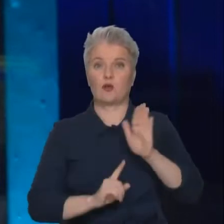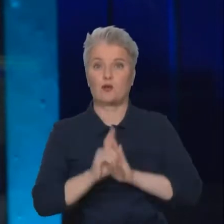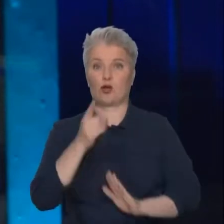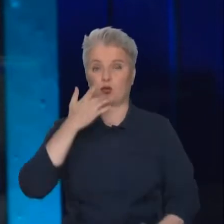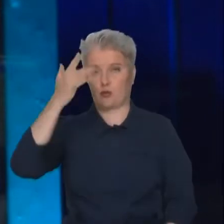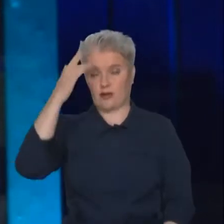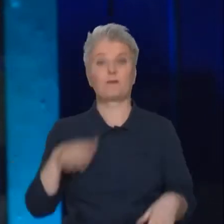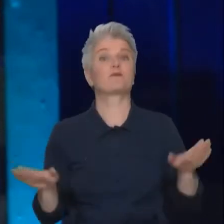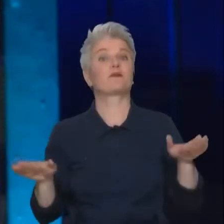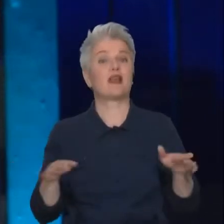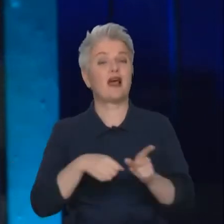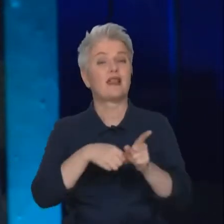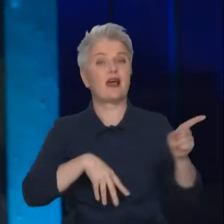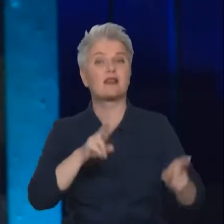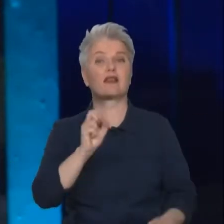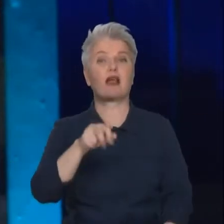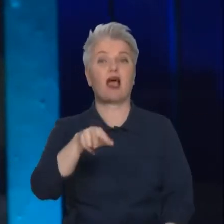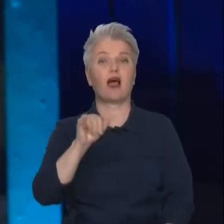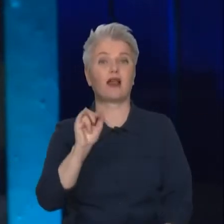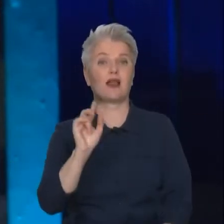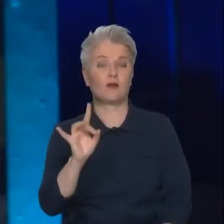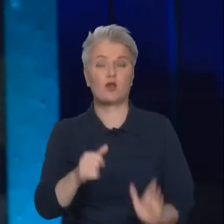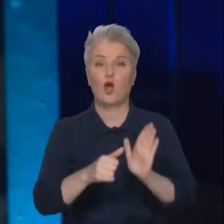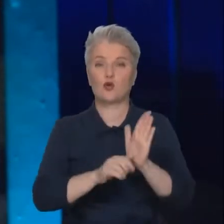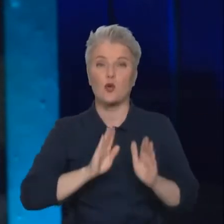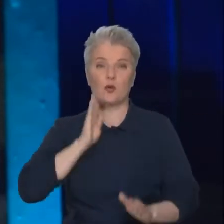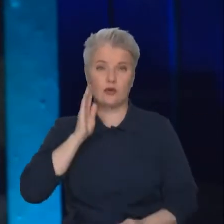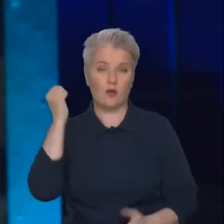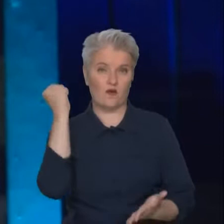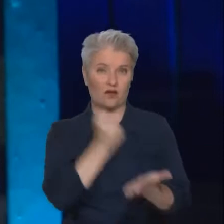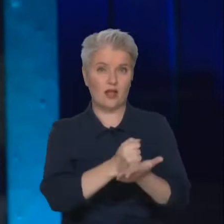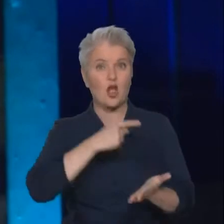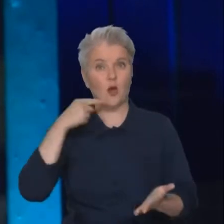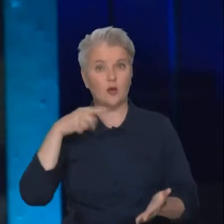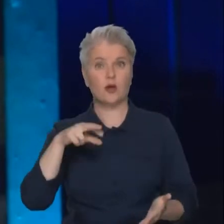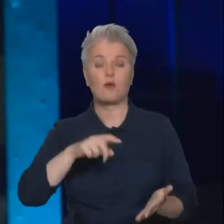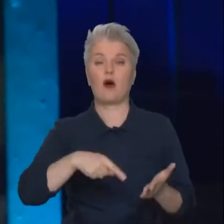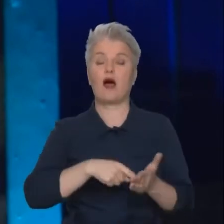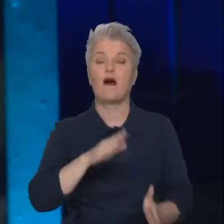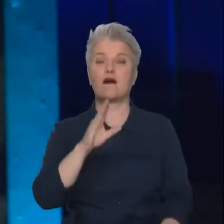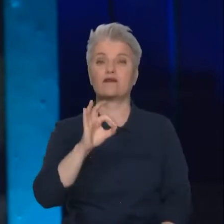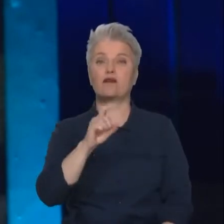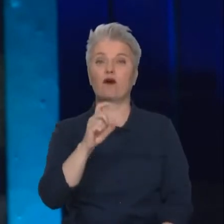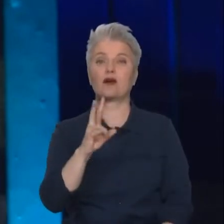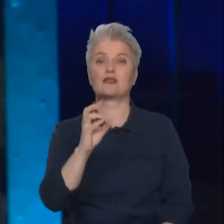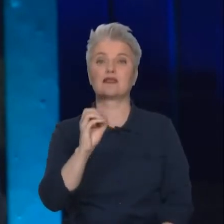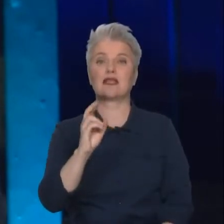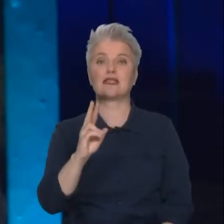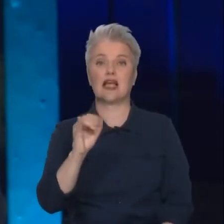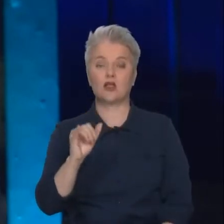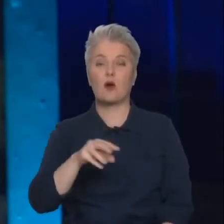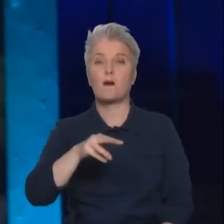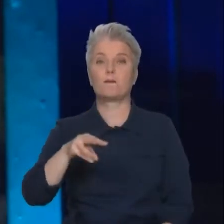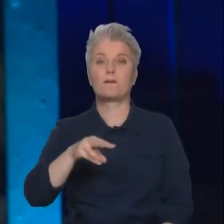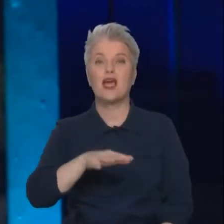Крилатими ракетами «Калібр» о 6 ранку вдарили росіяни по Вознесенську на Миколаївщині. За даними речника оперативного командування